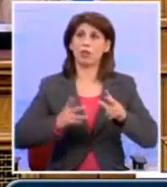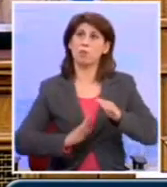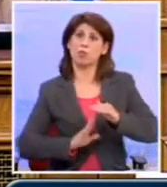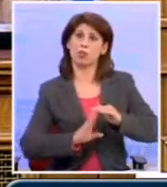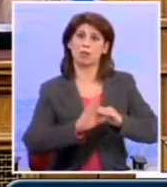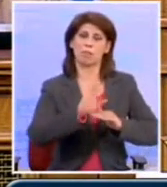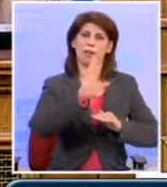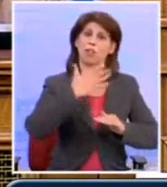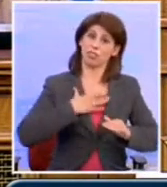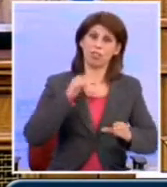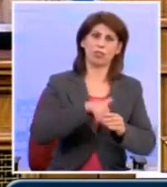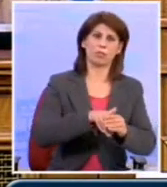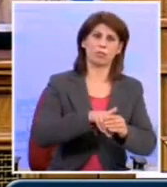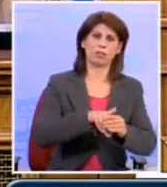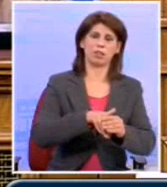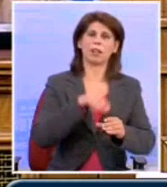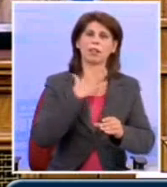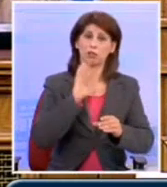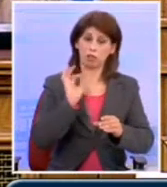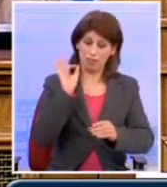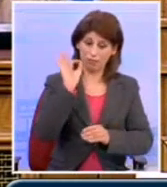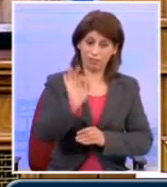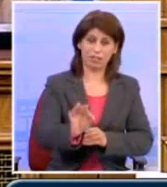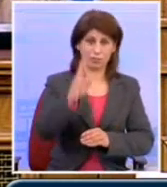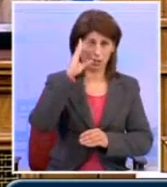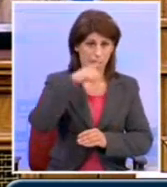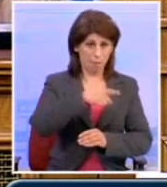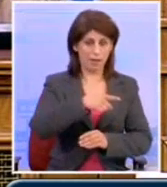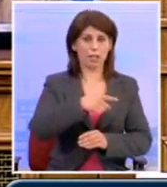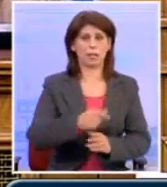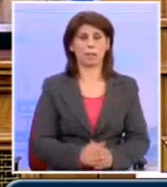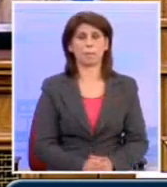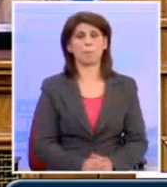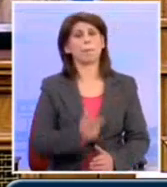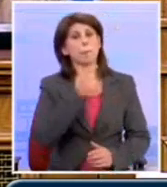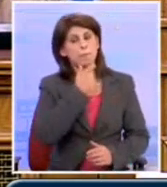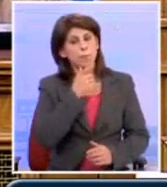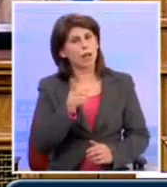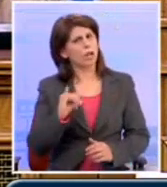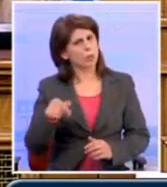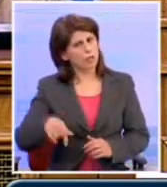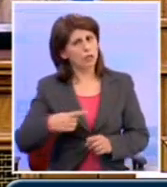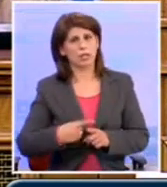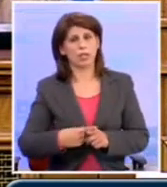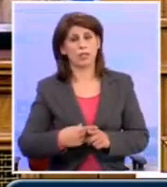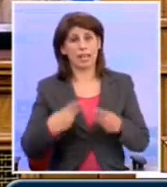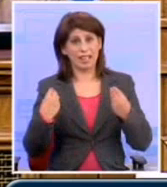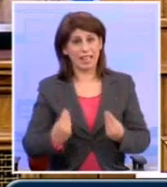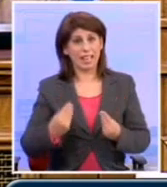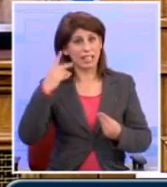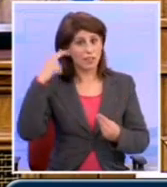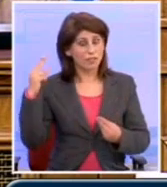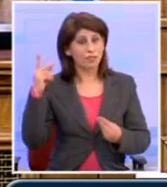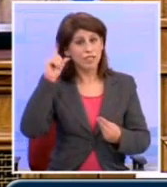πάνω. Θέλεις κι εσύ να συμμετάσχεις. Γι' αυτό σαν να φτάσαμε στο σημείο στις Ηνωμένες Πολιτείες, στην Αμερική, στην Βρετανία, ακόμα και εδώ. Οι καλύτεροι φοιτητές μας